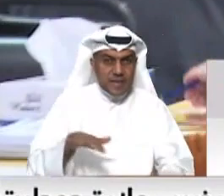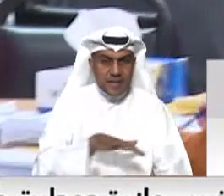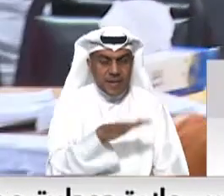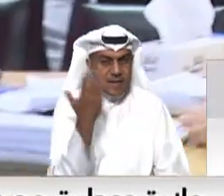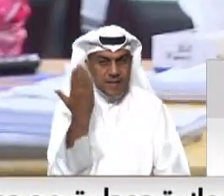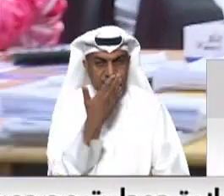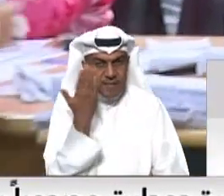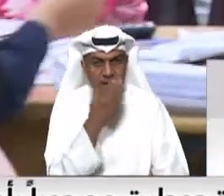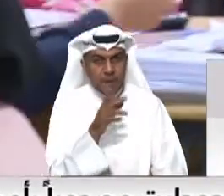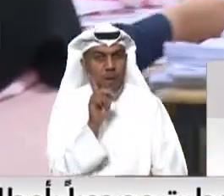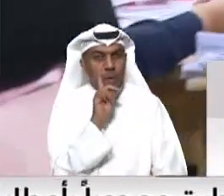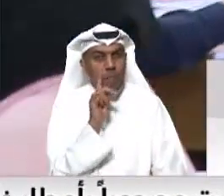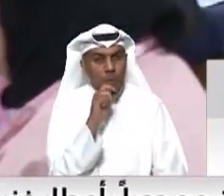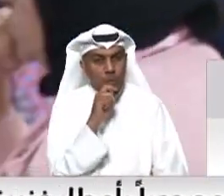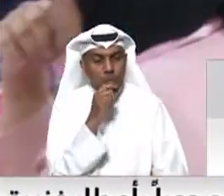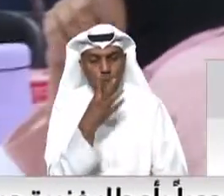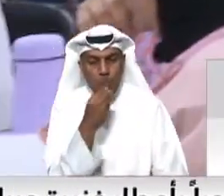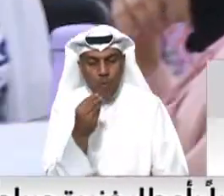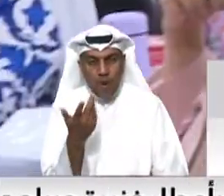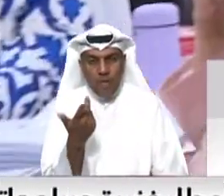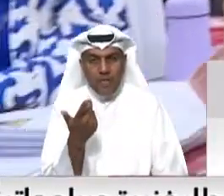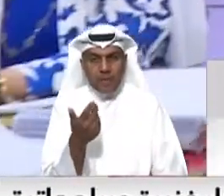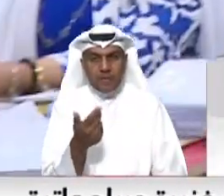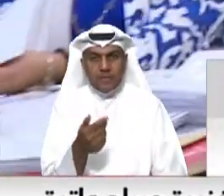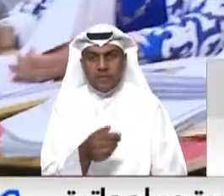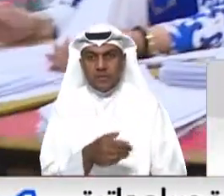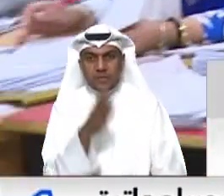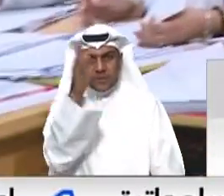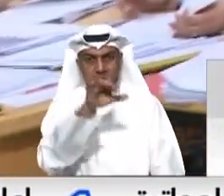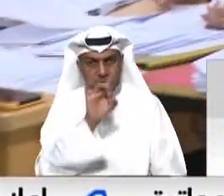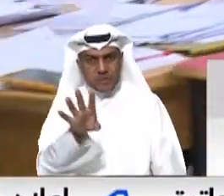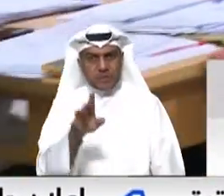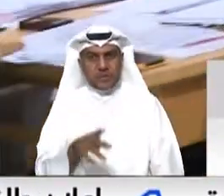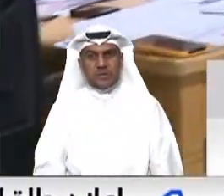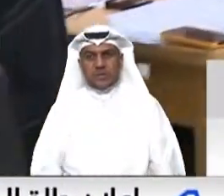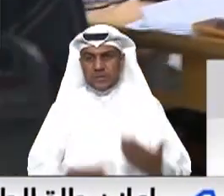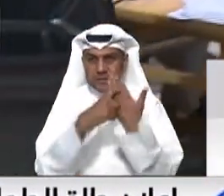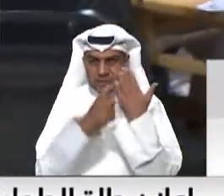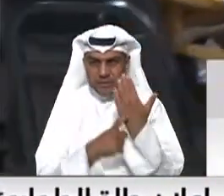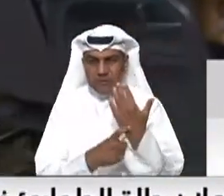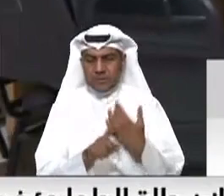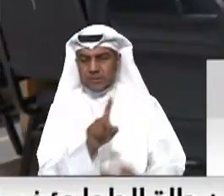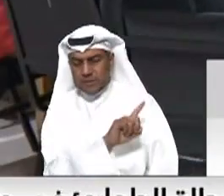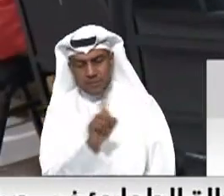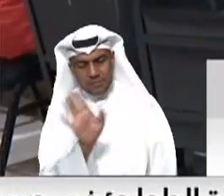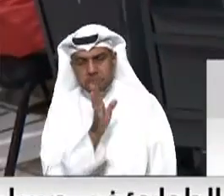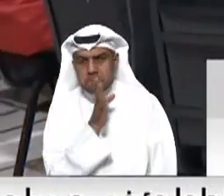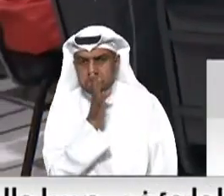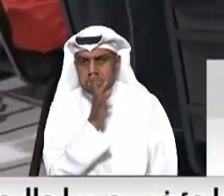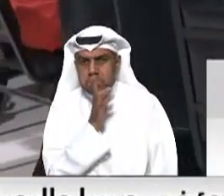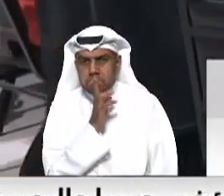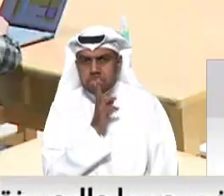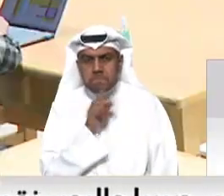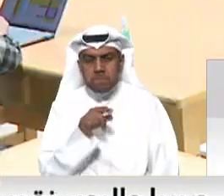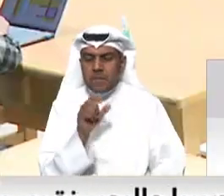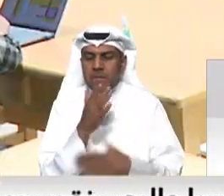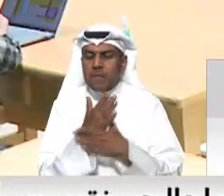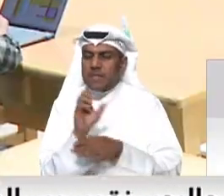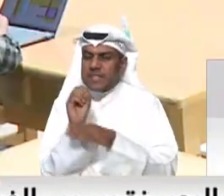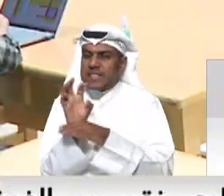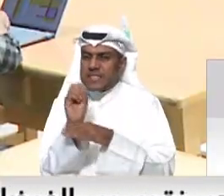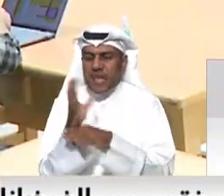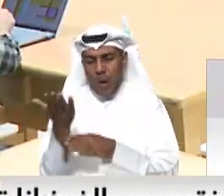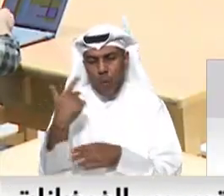بانخفاض اعداد حالات الحرمان ومخالفه لوائح الامتحانات اكثر نتكلم عن اكثر من